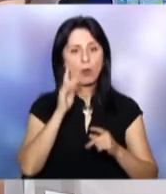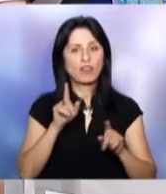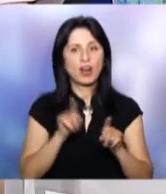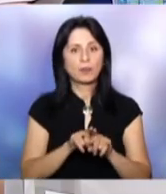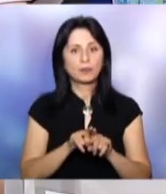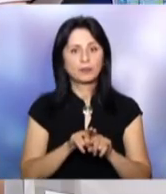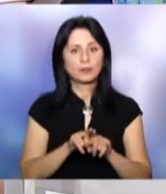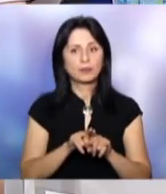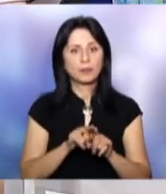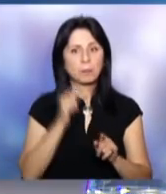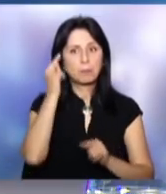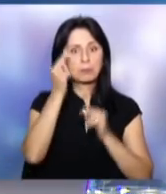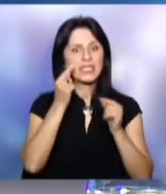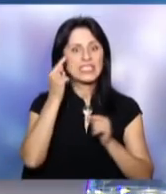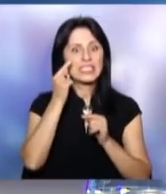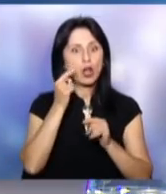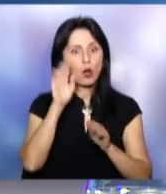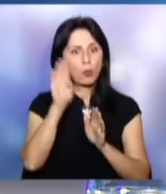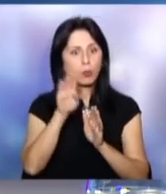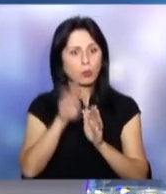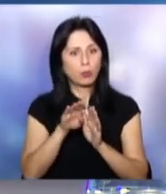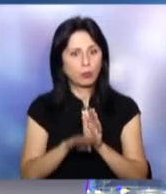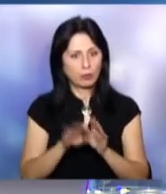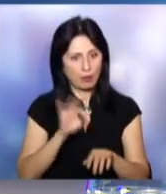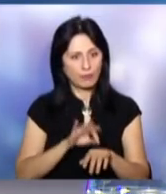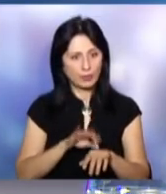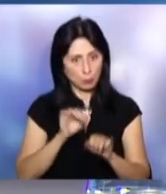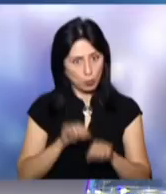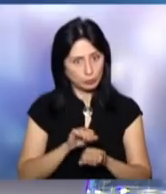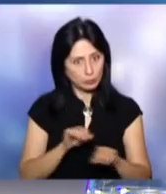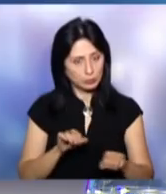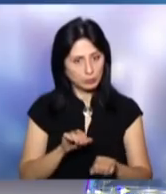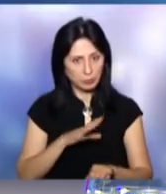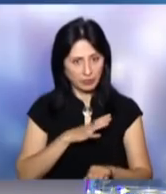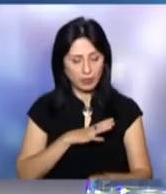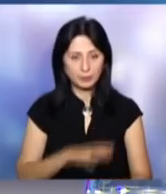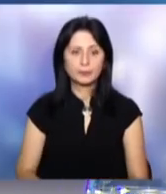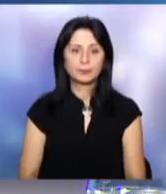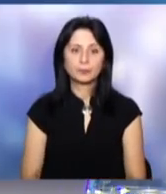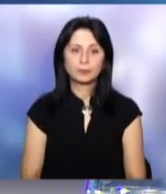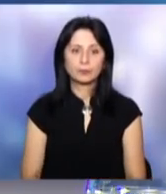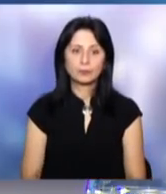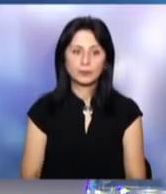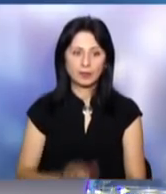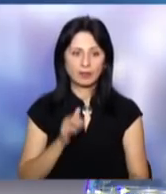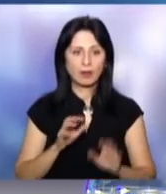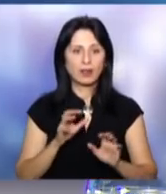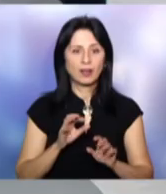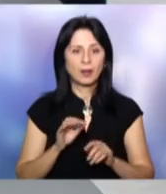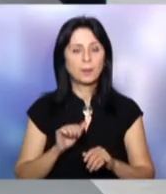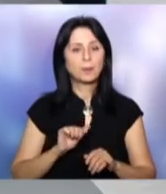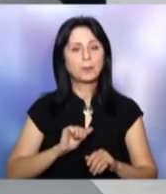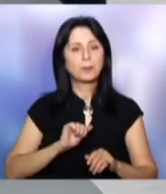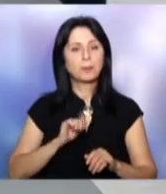ასე რომ ვთქვათ, რაღაც ფსიქოზური რეგისტრის აშლილობებში. მადლობა შეკითხვისთვის. ჯერ შფოთვა, ანუ